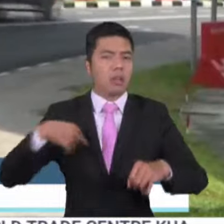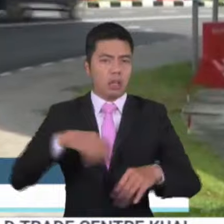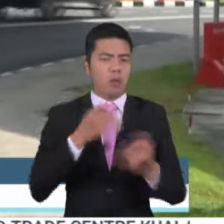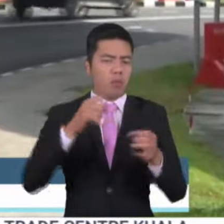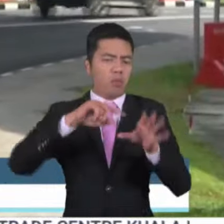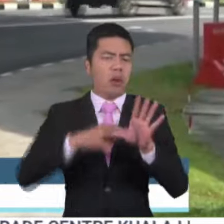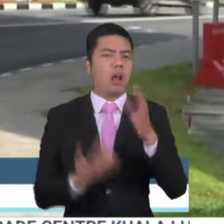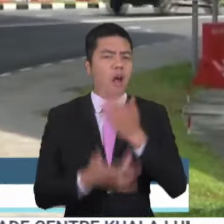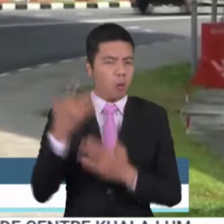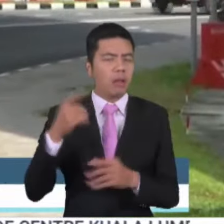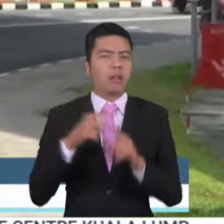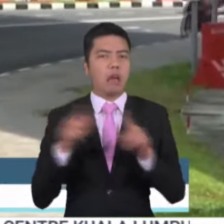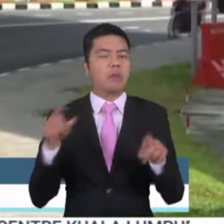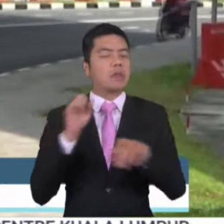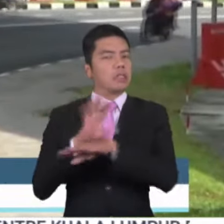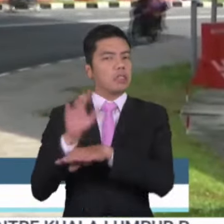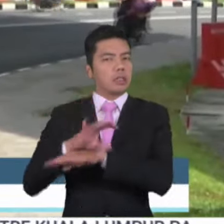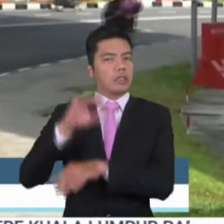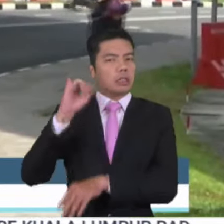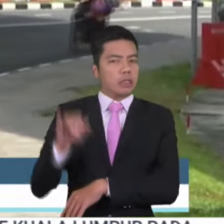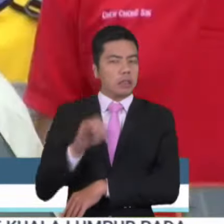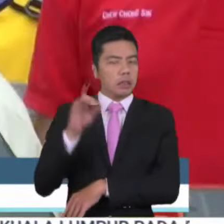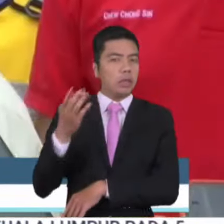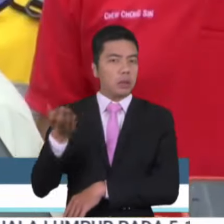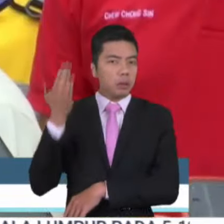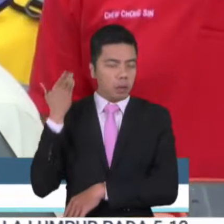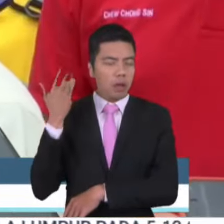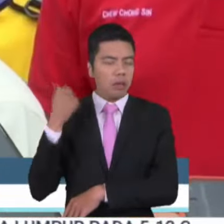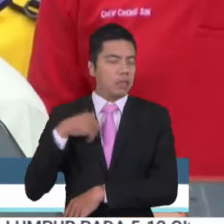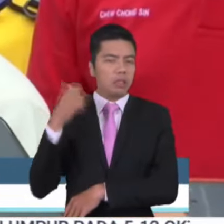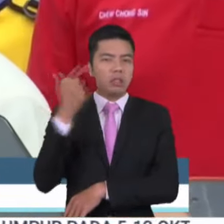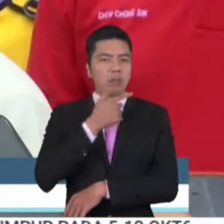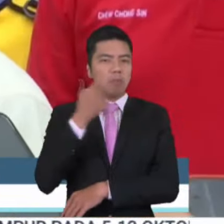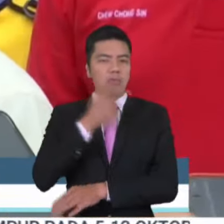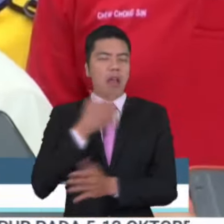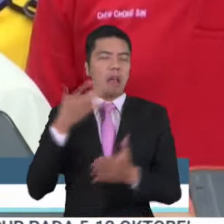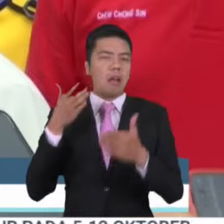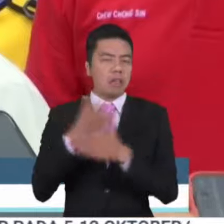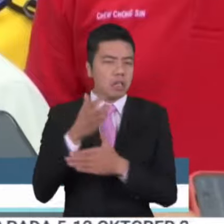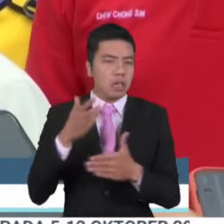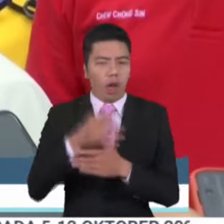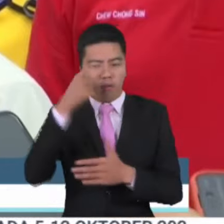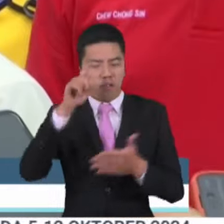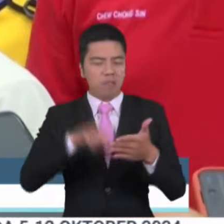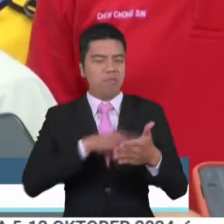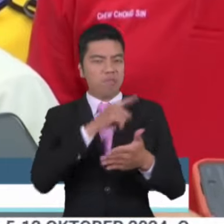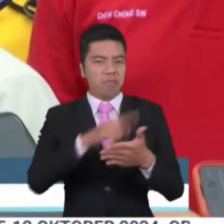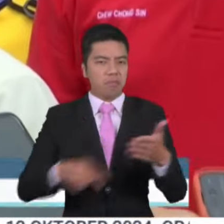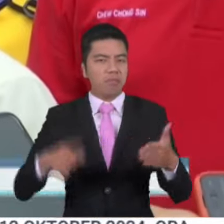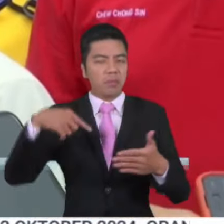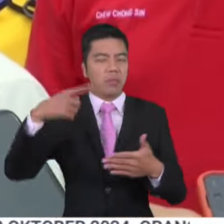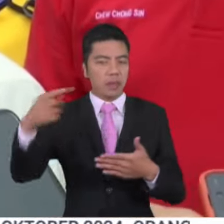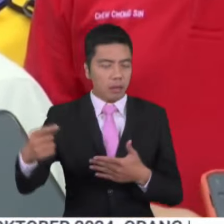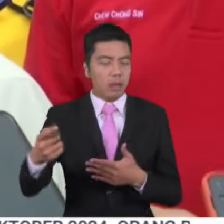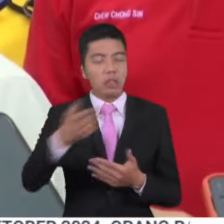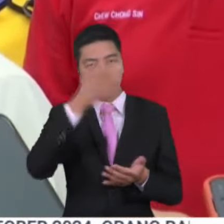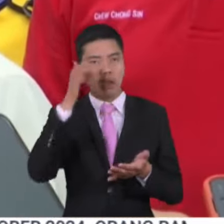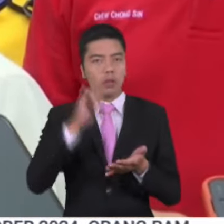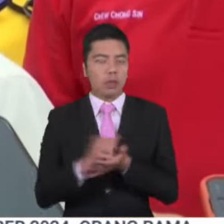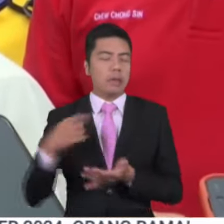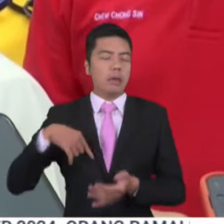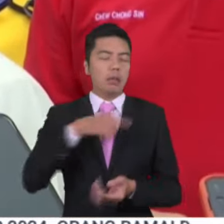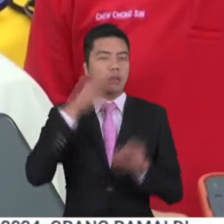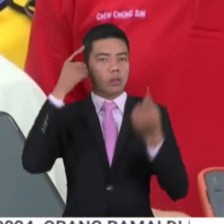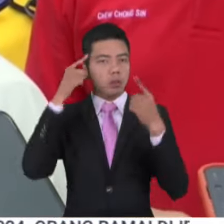mulakan lebih awal, tapi nasihat daripada JD dan kita tidak mahu mengganggu urusan pilihan raya kecil, maka kita